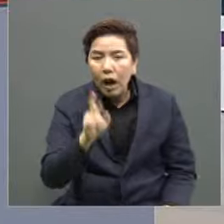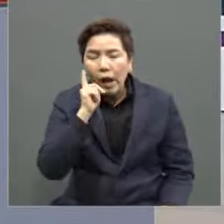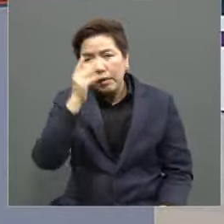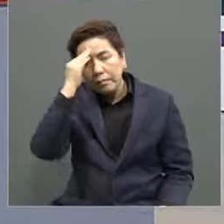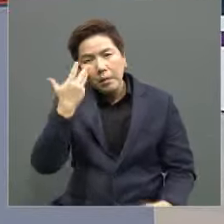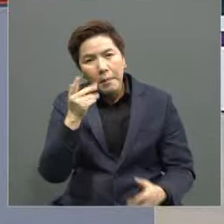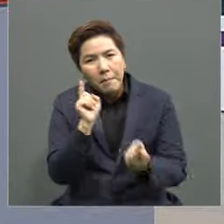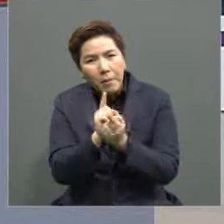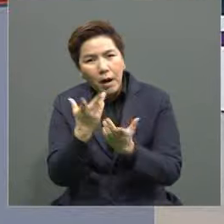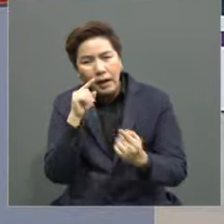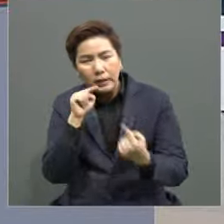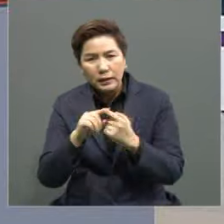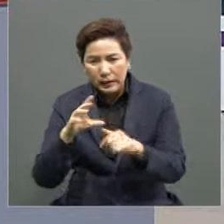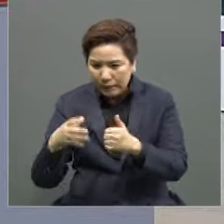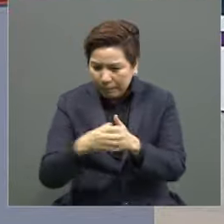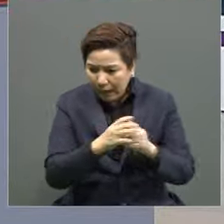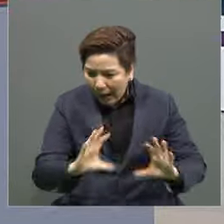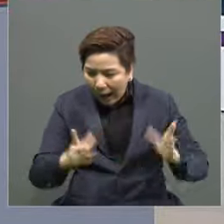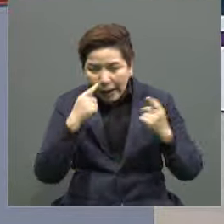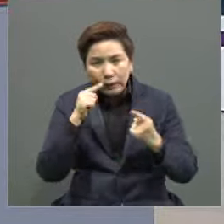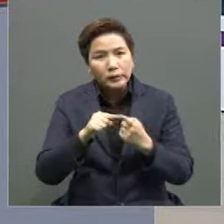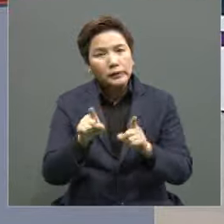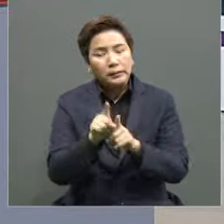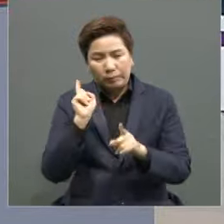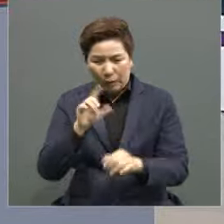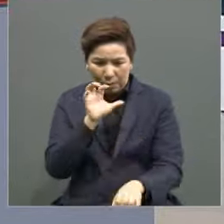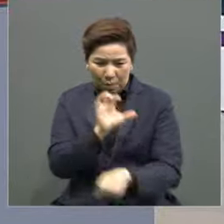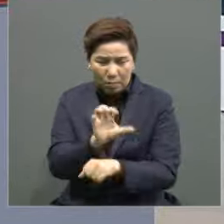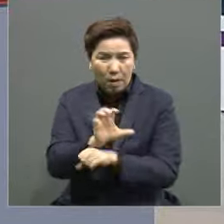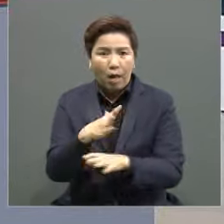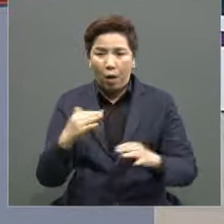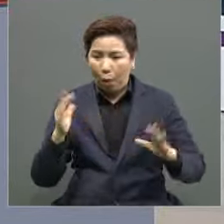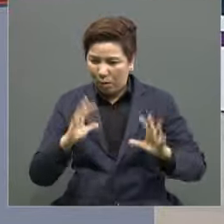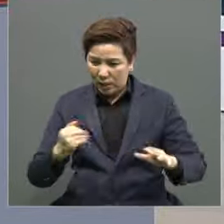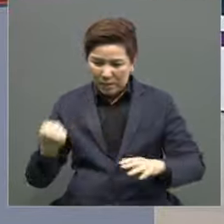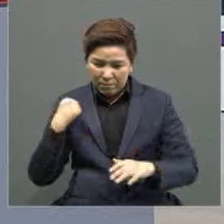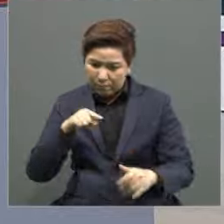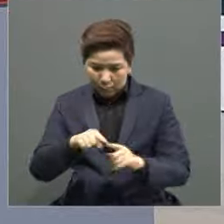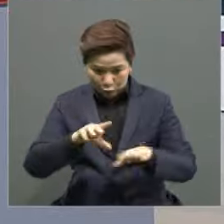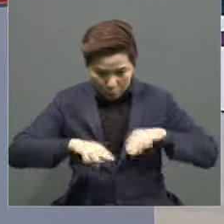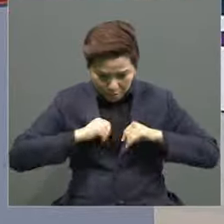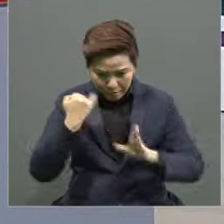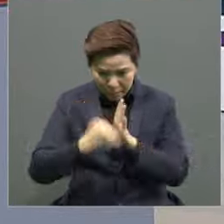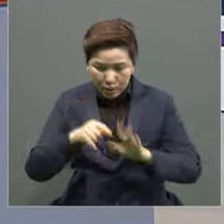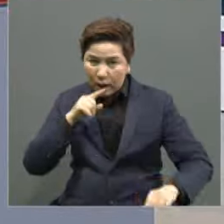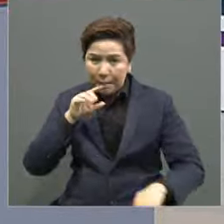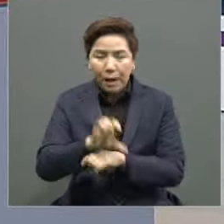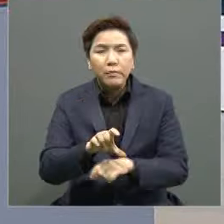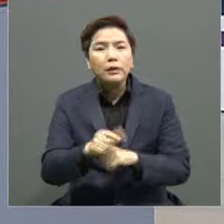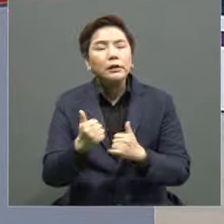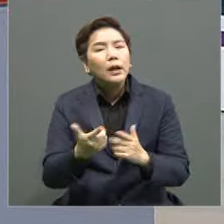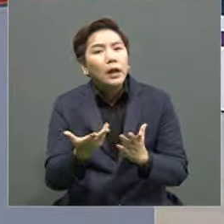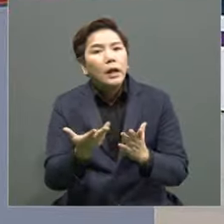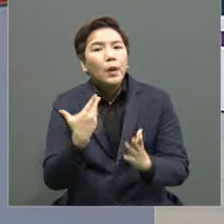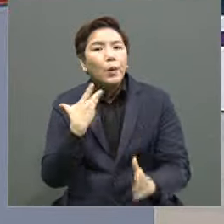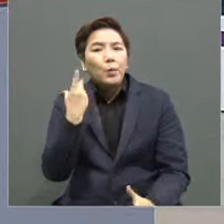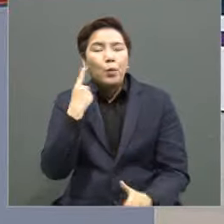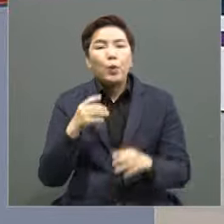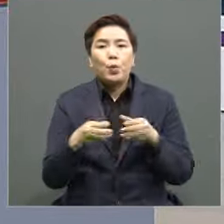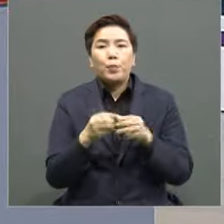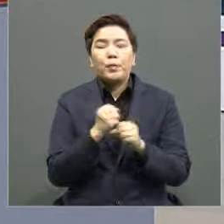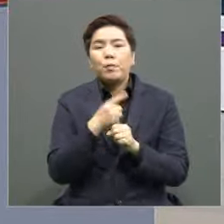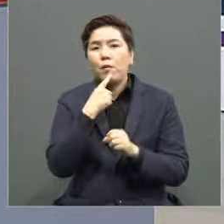งยังไม่ถึงขั้นนั้นเพราะว่าก็มีการบังคับขู่เข็นหรือว่าใช้กำลังให้ยอมรับ คนก็มองแบบนั้นนะครับแต่คณะทำงานชุดเมื่อวานเขาก็บอก